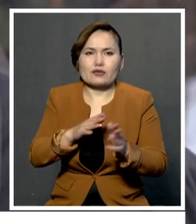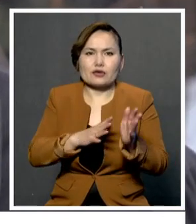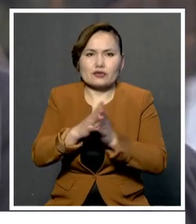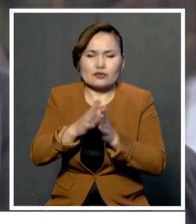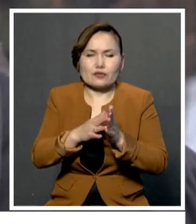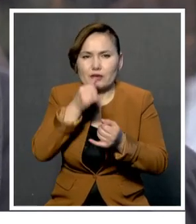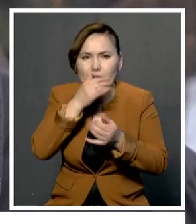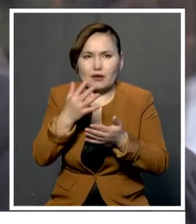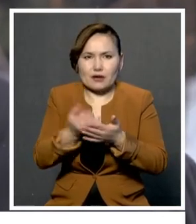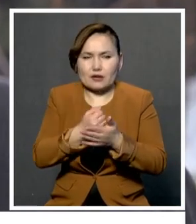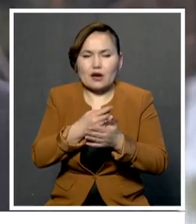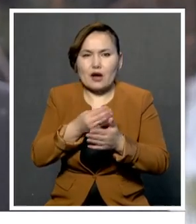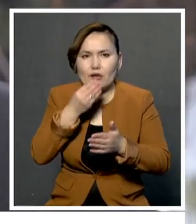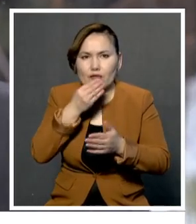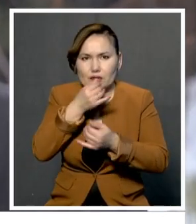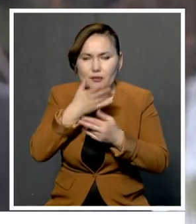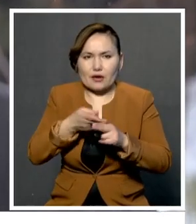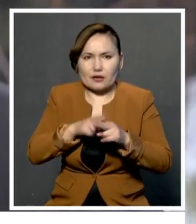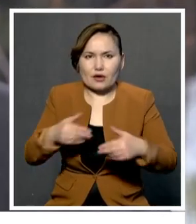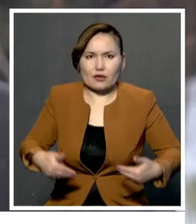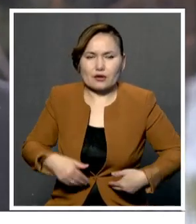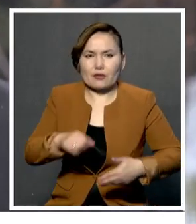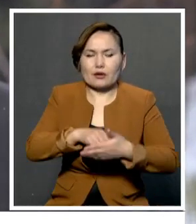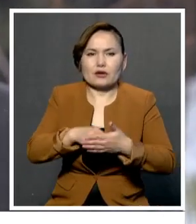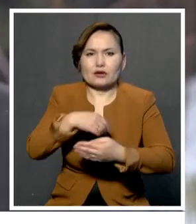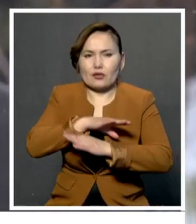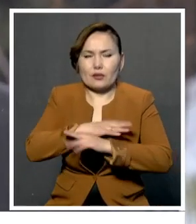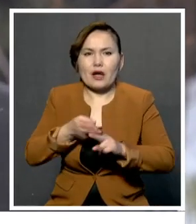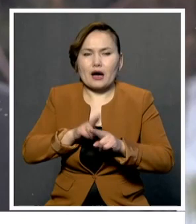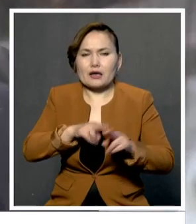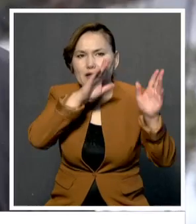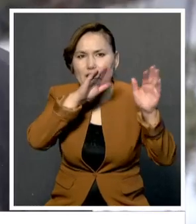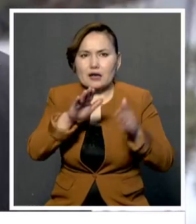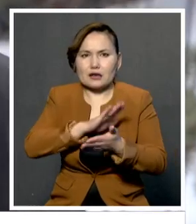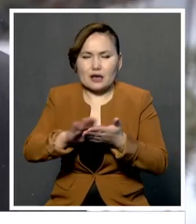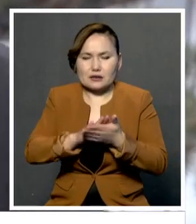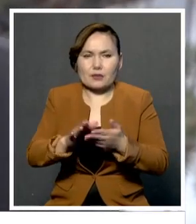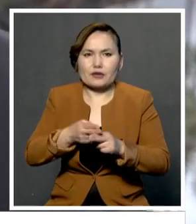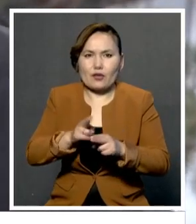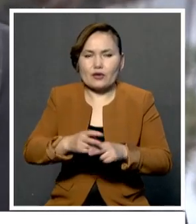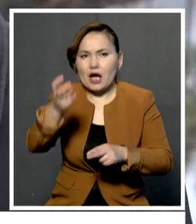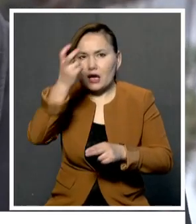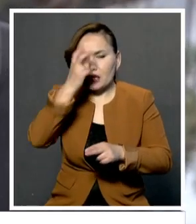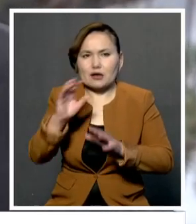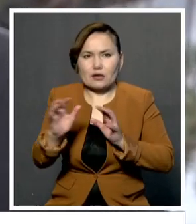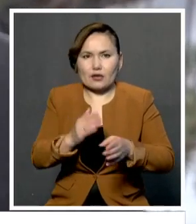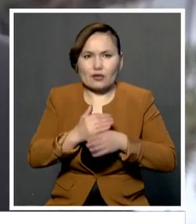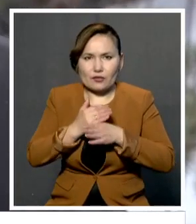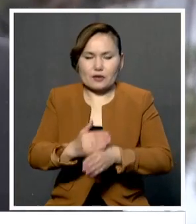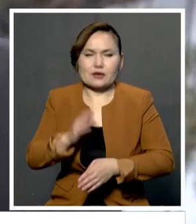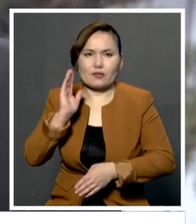Касимсот навесной оборудование дактармен қардар тілініп киіктерге деген былай